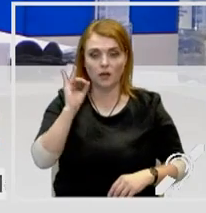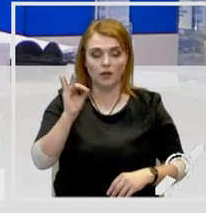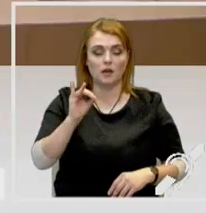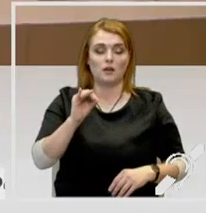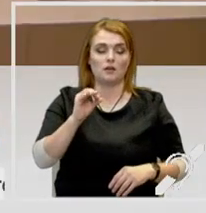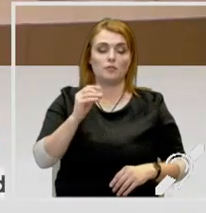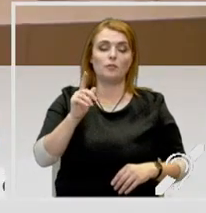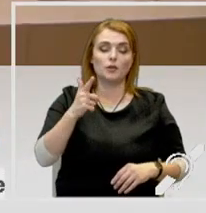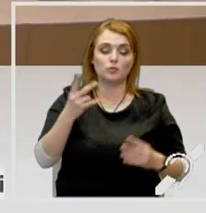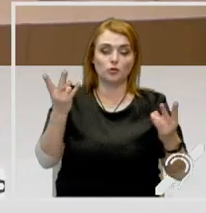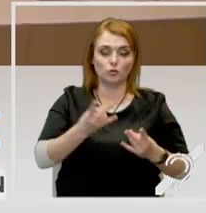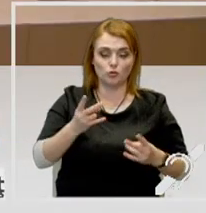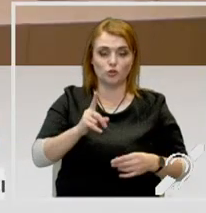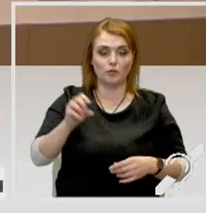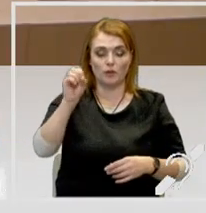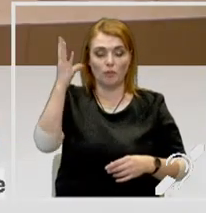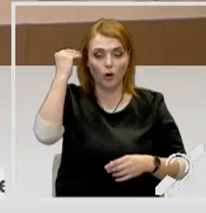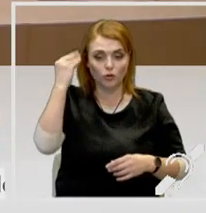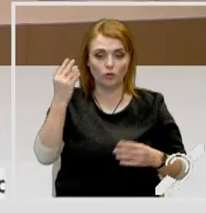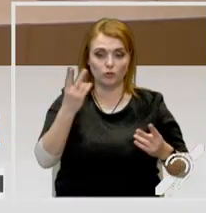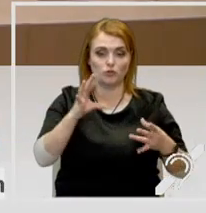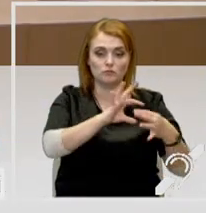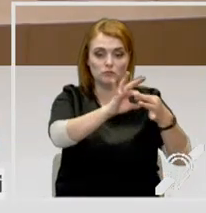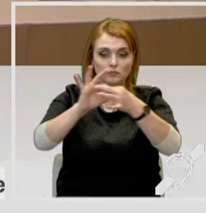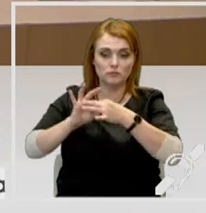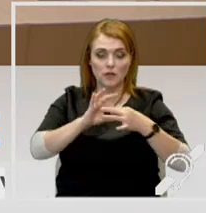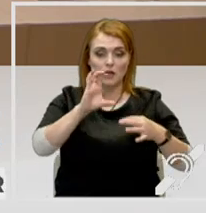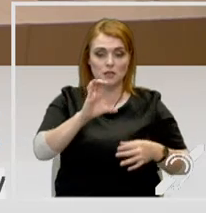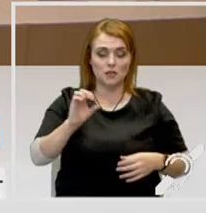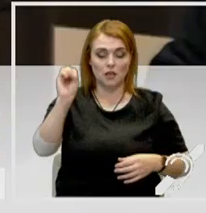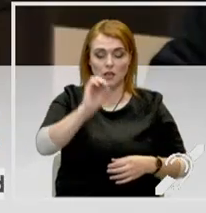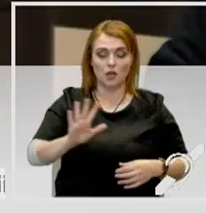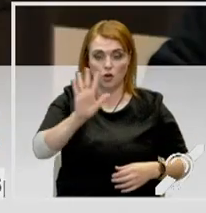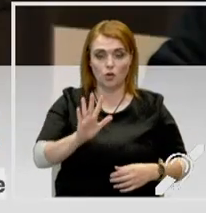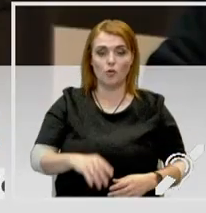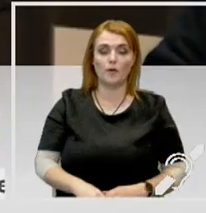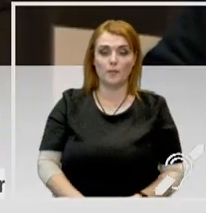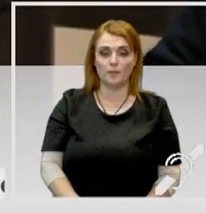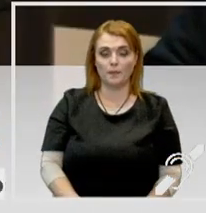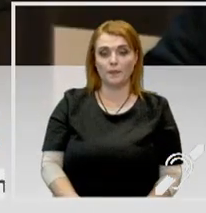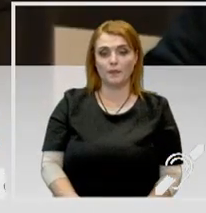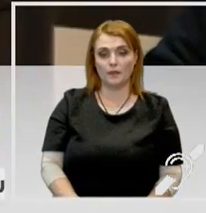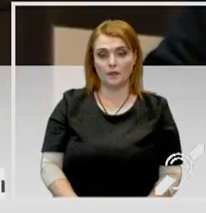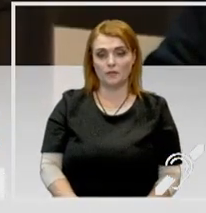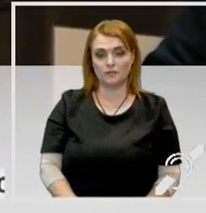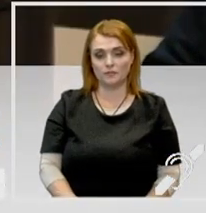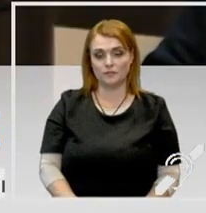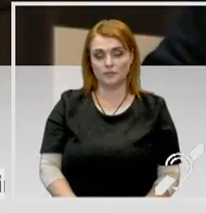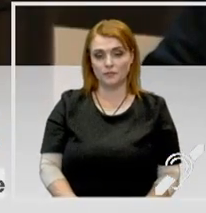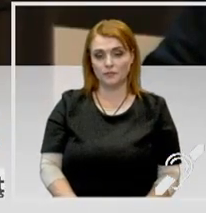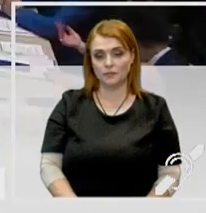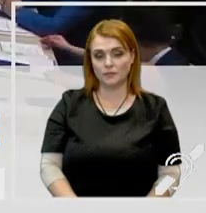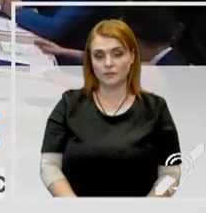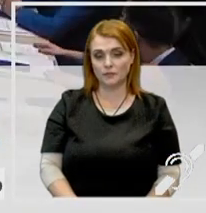ale Inițiativei Centrale Europene, cel mai vechi și cel mai mare forum interguvernamental pentru cooperare regională în